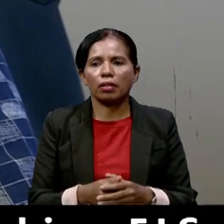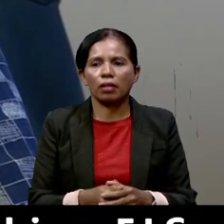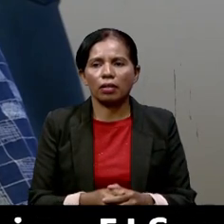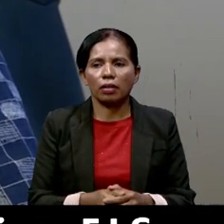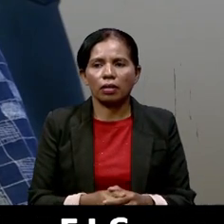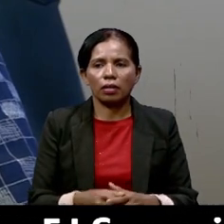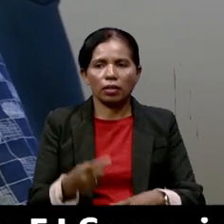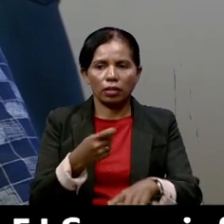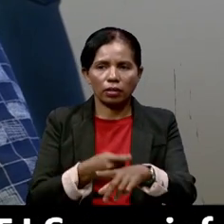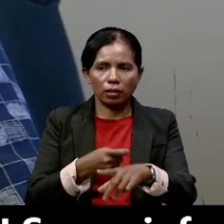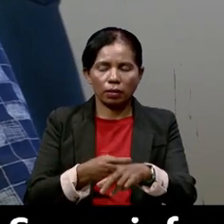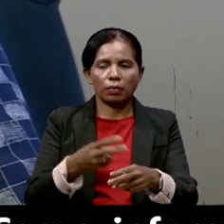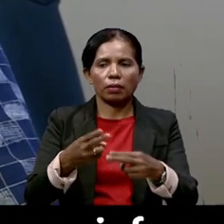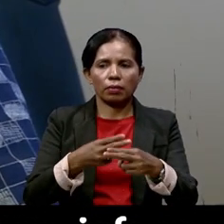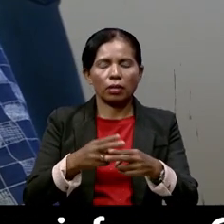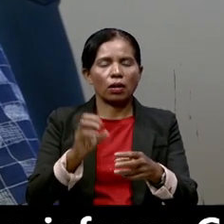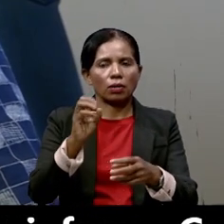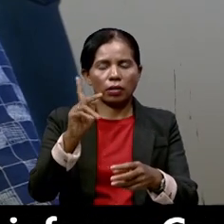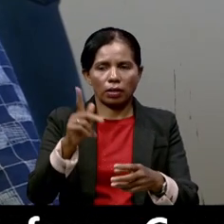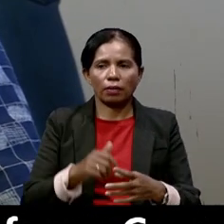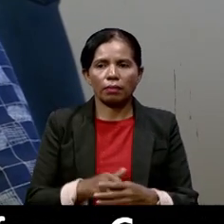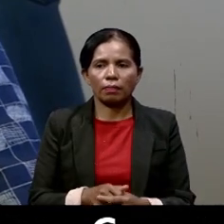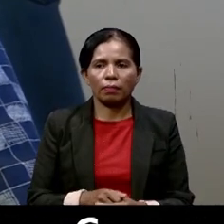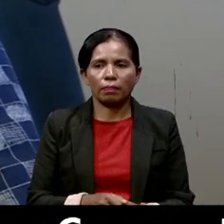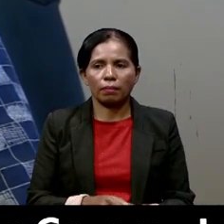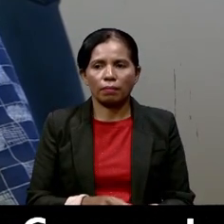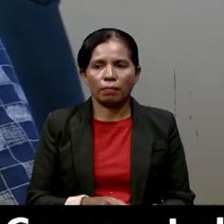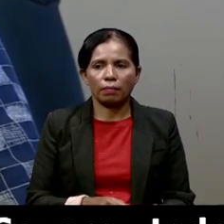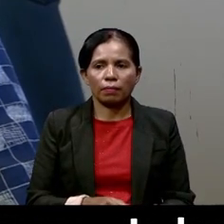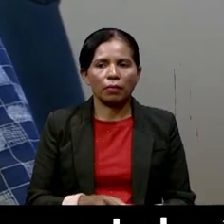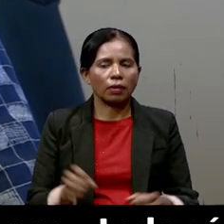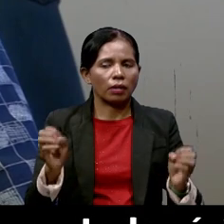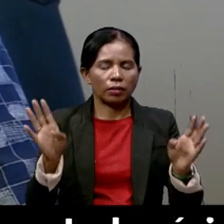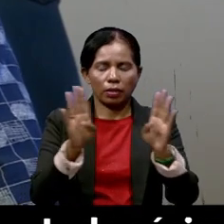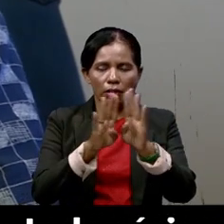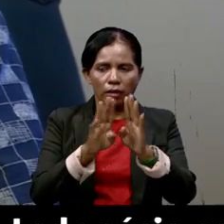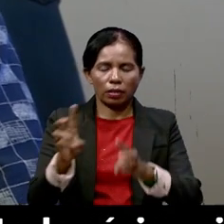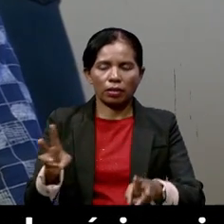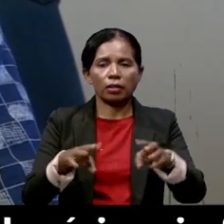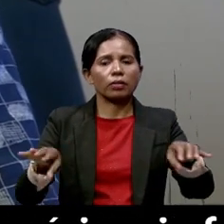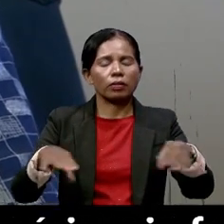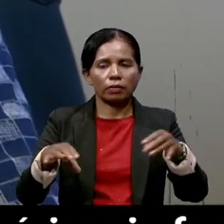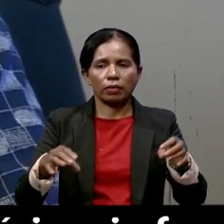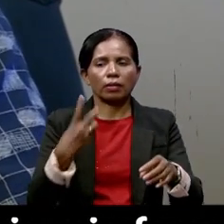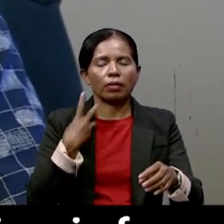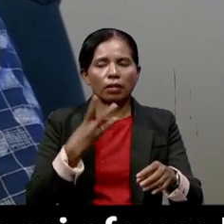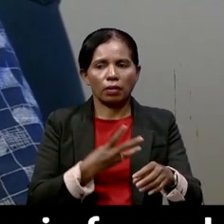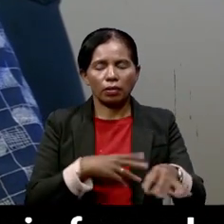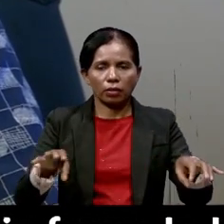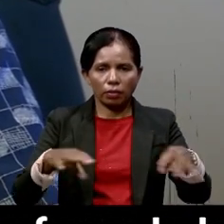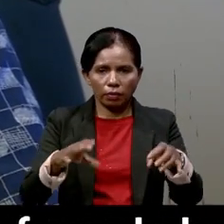iya tempu ne be makbada la iya betida. La la taka dalan. Tapi ne esforsu ida ne be mak tay. Esforsu ne be